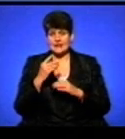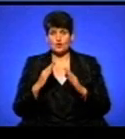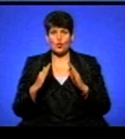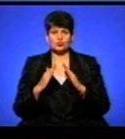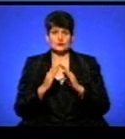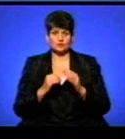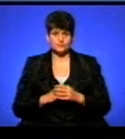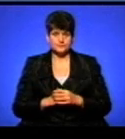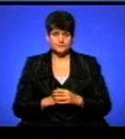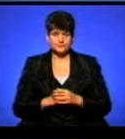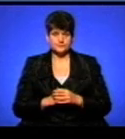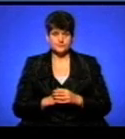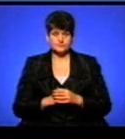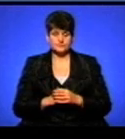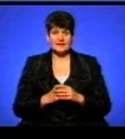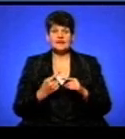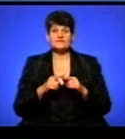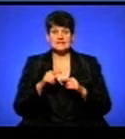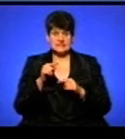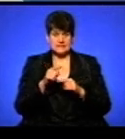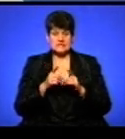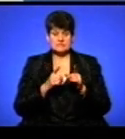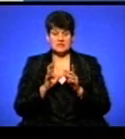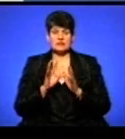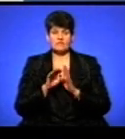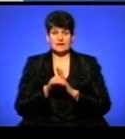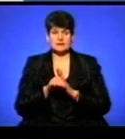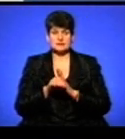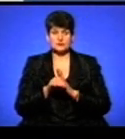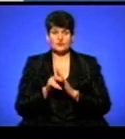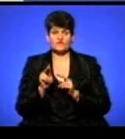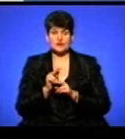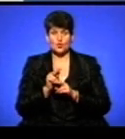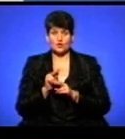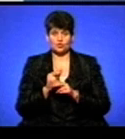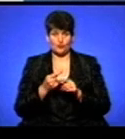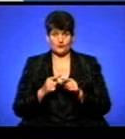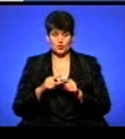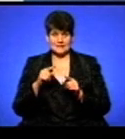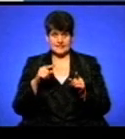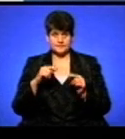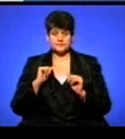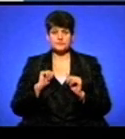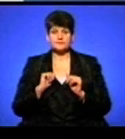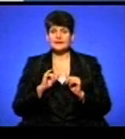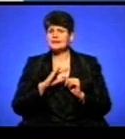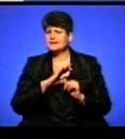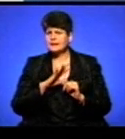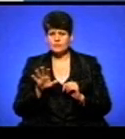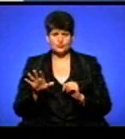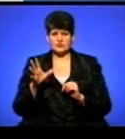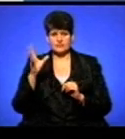будинку. В цій зміні внесено, відкоректовано це, і не буде